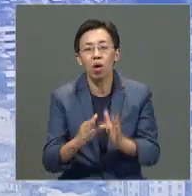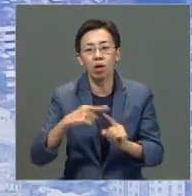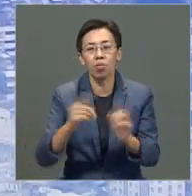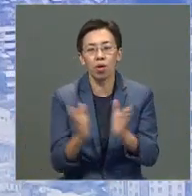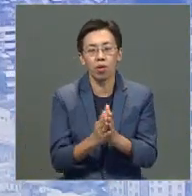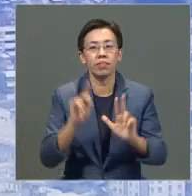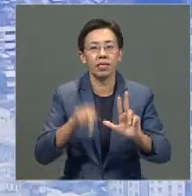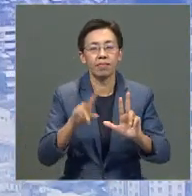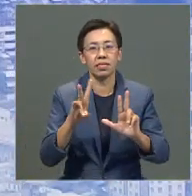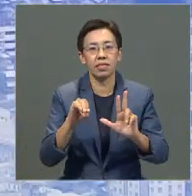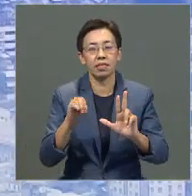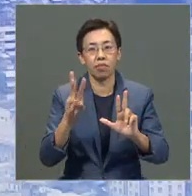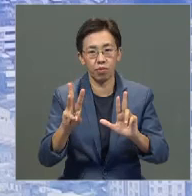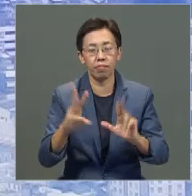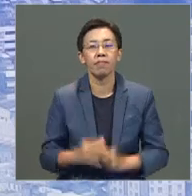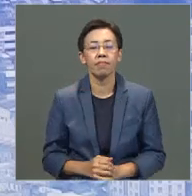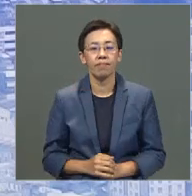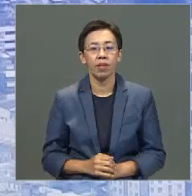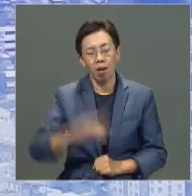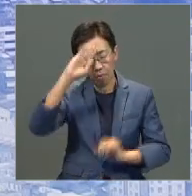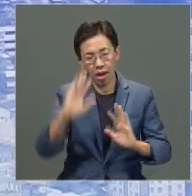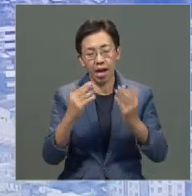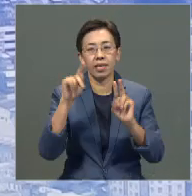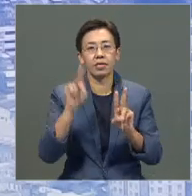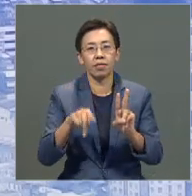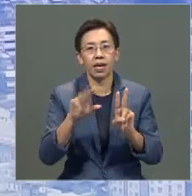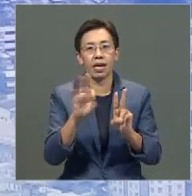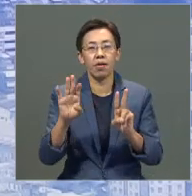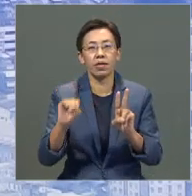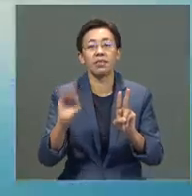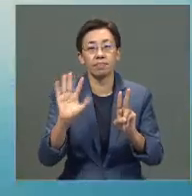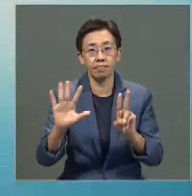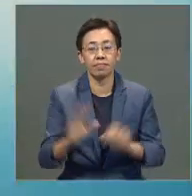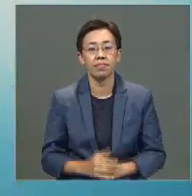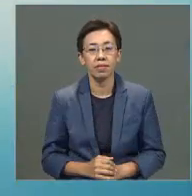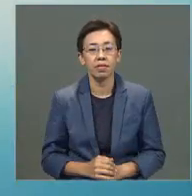หรือสถานที่การที่รัฐจัดให้นะครับทำให้ผู้ป่วยอินในสะสมอยู่ที่สัมพันธ์76รายหายป่วยแล้ว2945